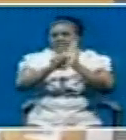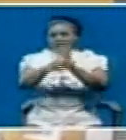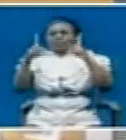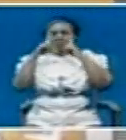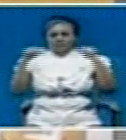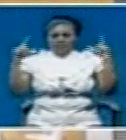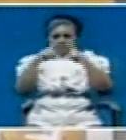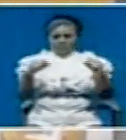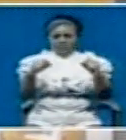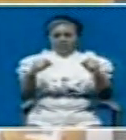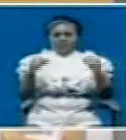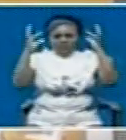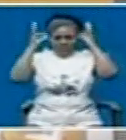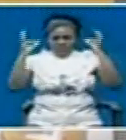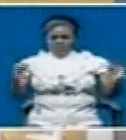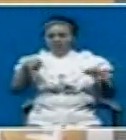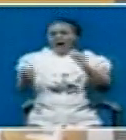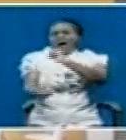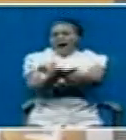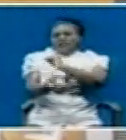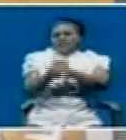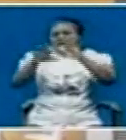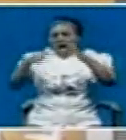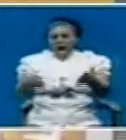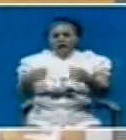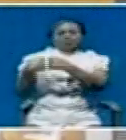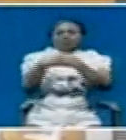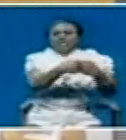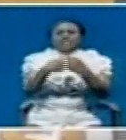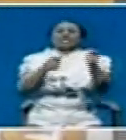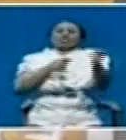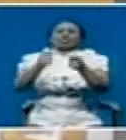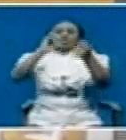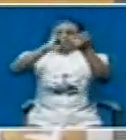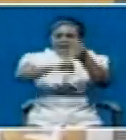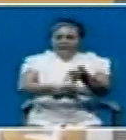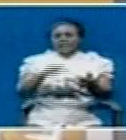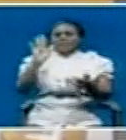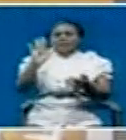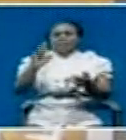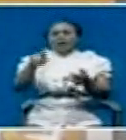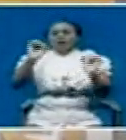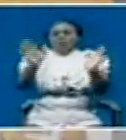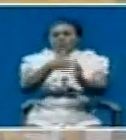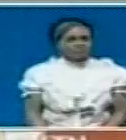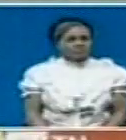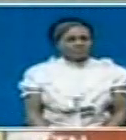katika sentensi, maharusi waliusiwa namna ya kupambana na changamoto katika ndoa bila mfarakano.